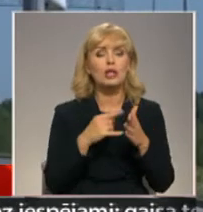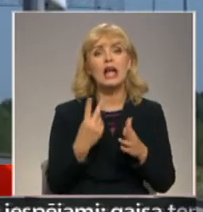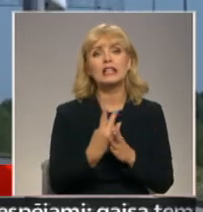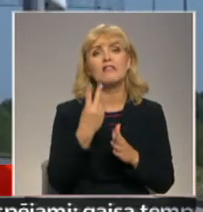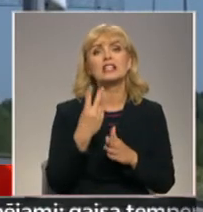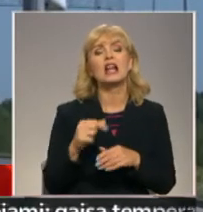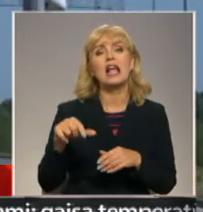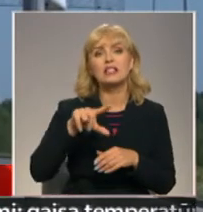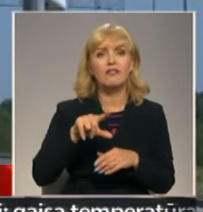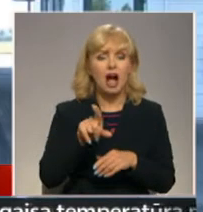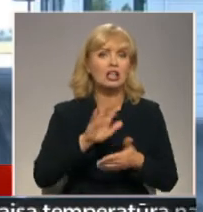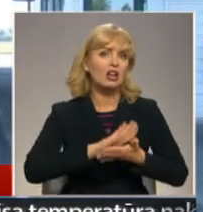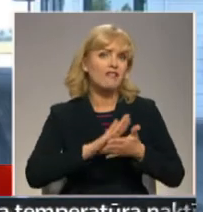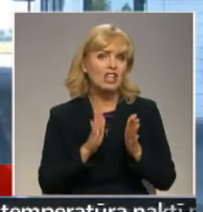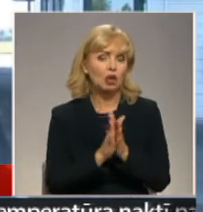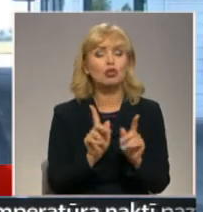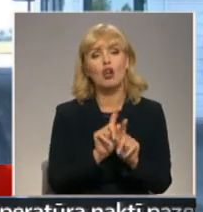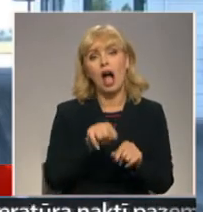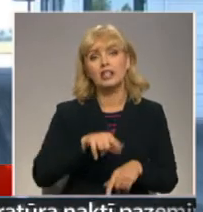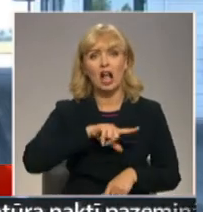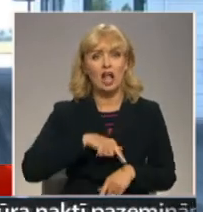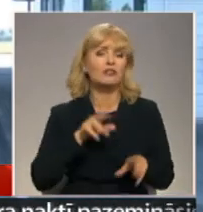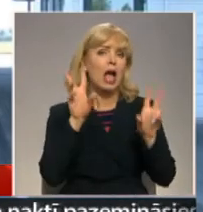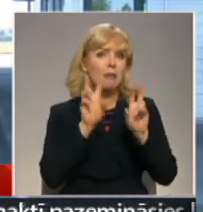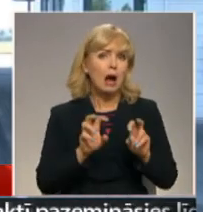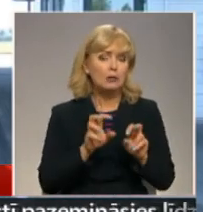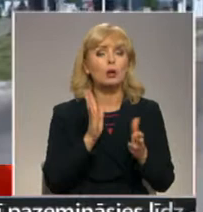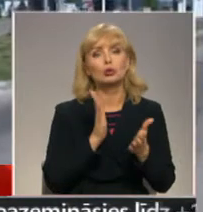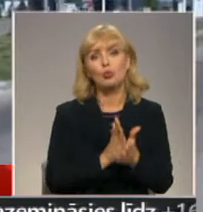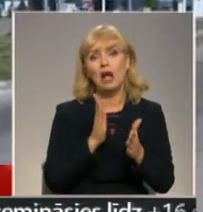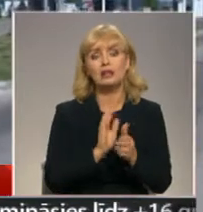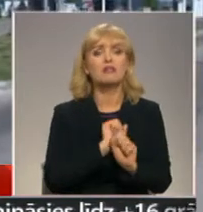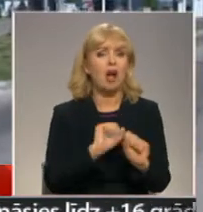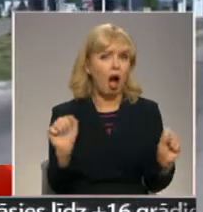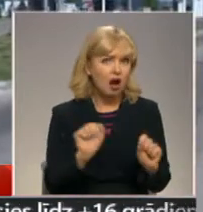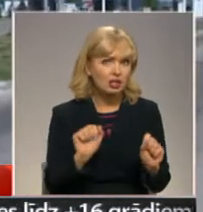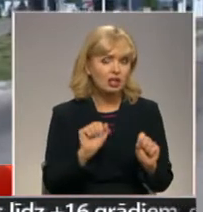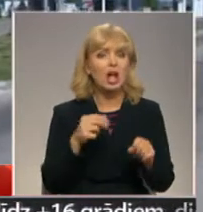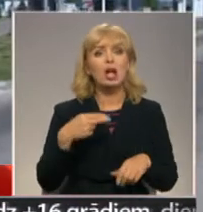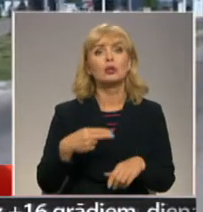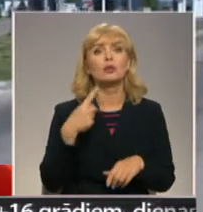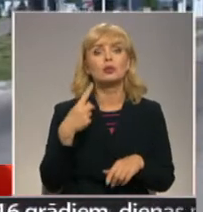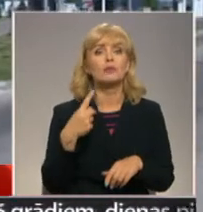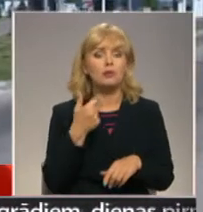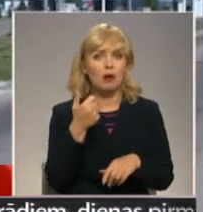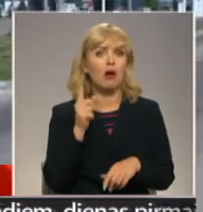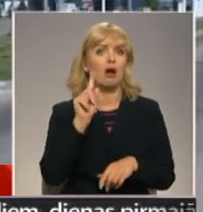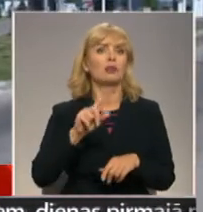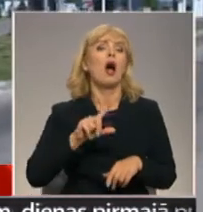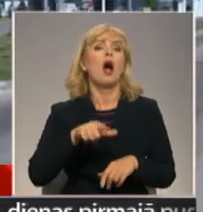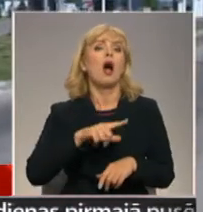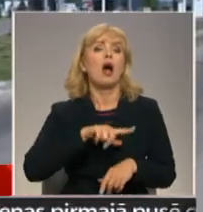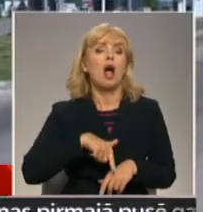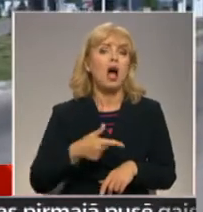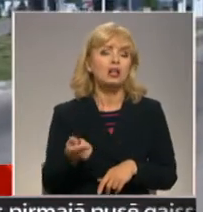reizes vairāk un ir vienošanās, ka arī Latvijā pārbaudes notiks ātrāk. 21. Gadā hokeja čempionāts kopīgs